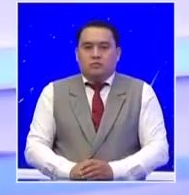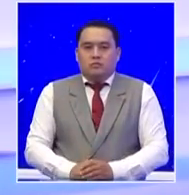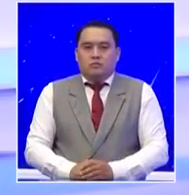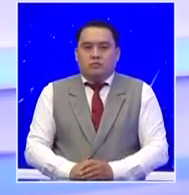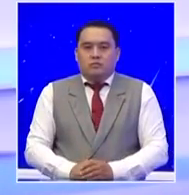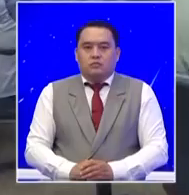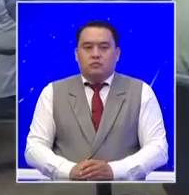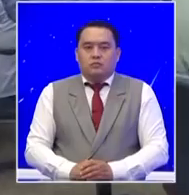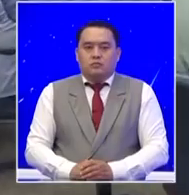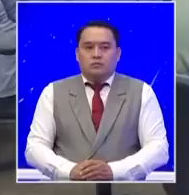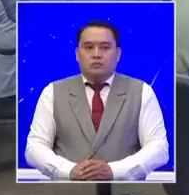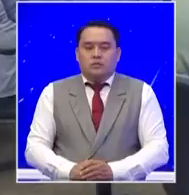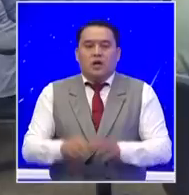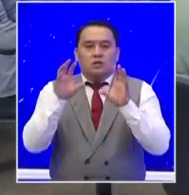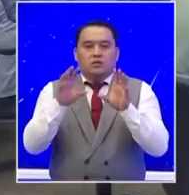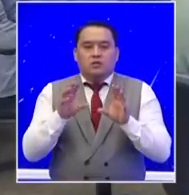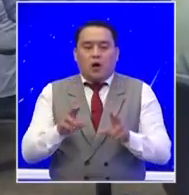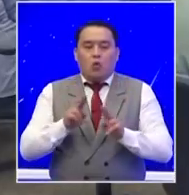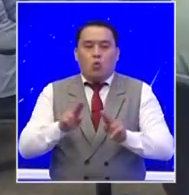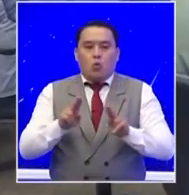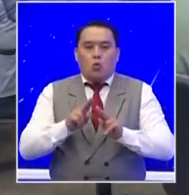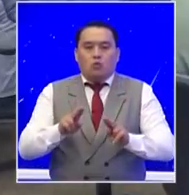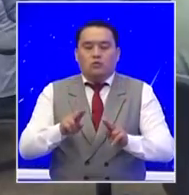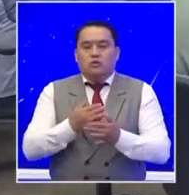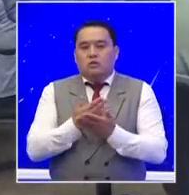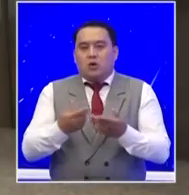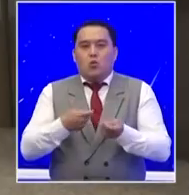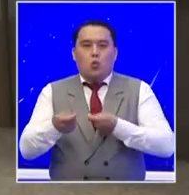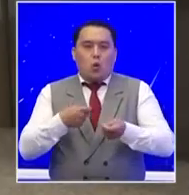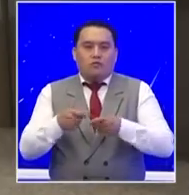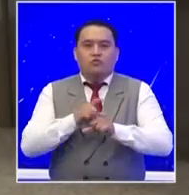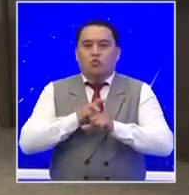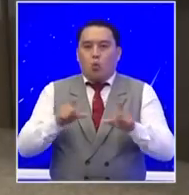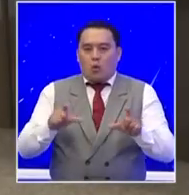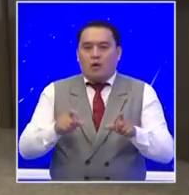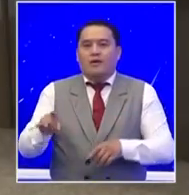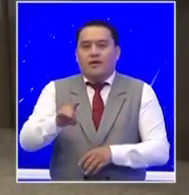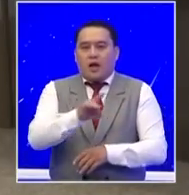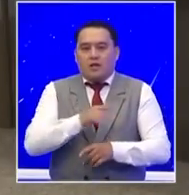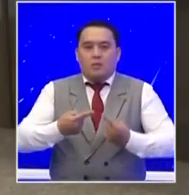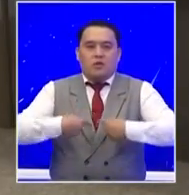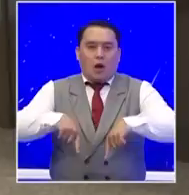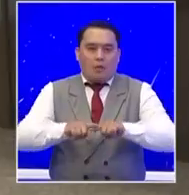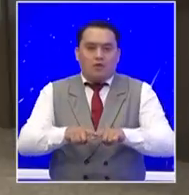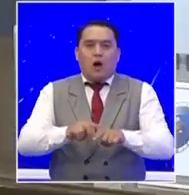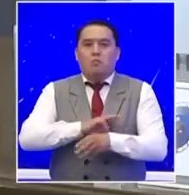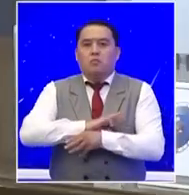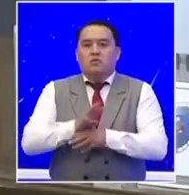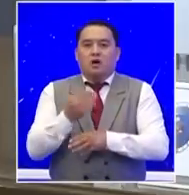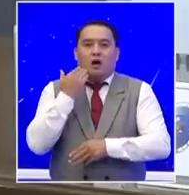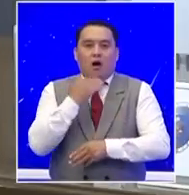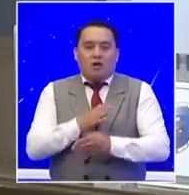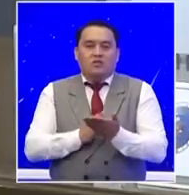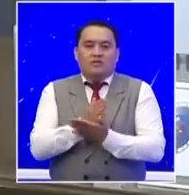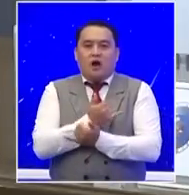Амангельдинов. Закон о статусе педагога не писан некоторым руководителям школ. По данным регионального департамента по обеспечению качества в